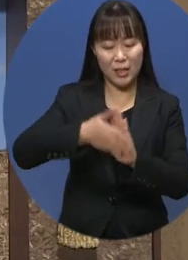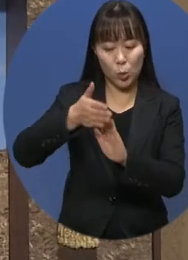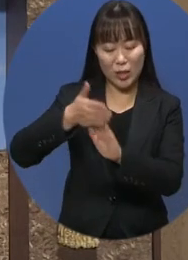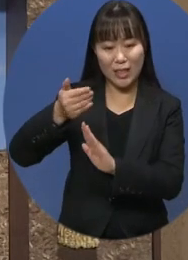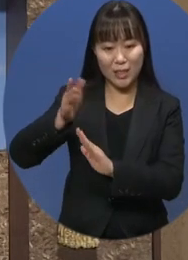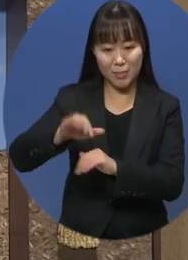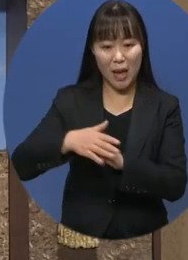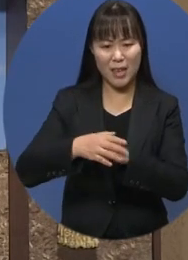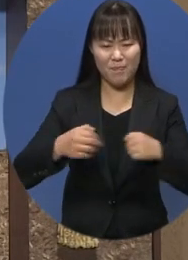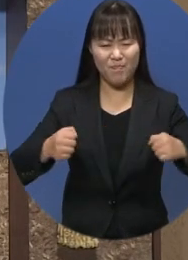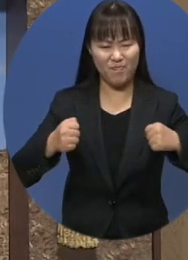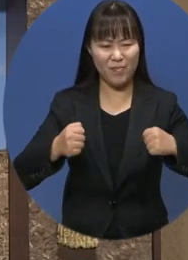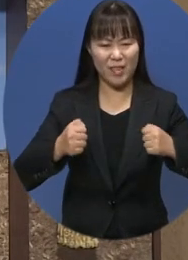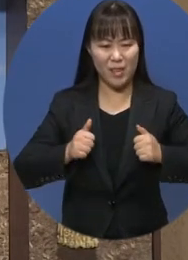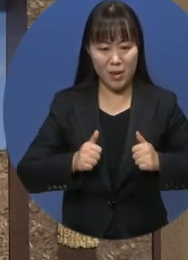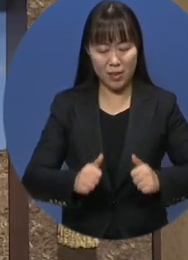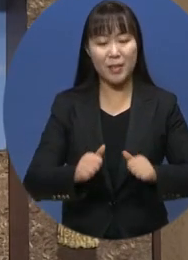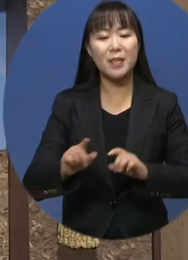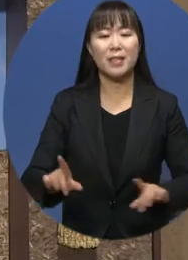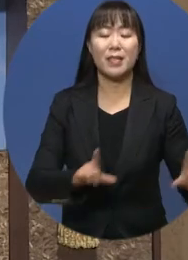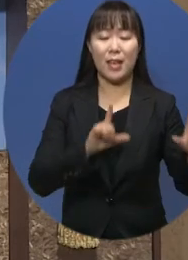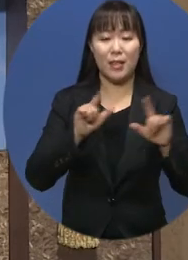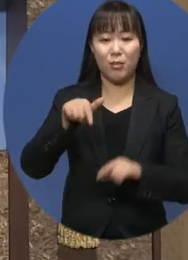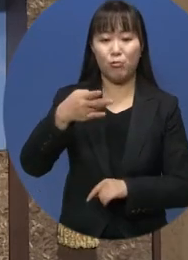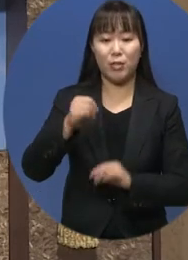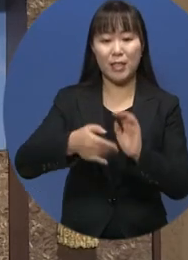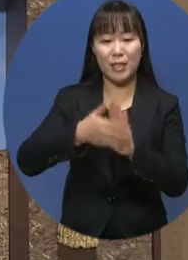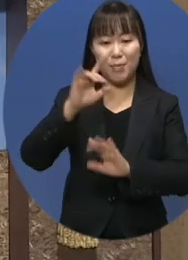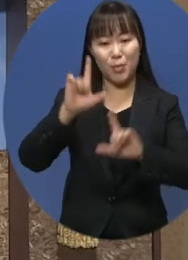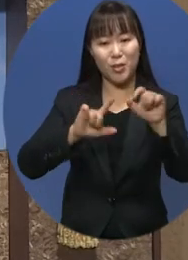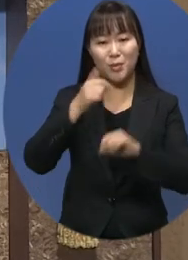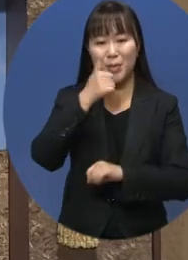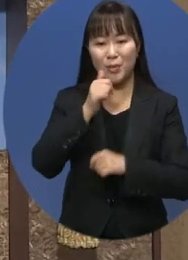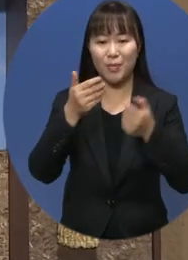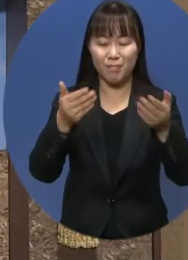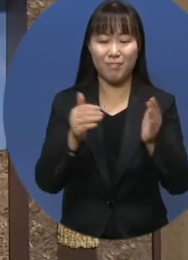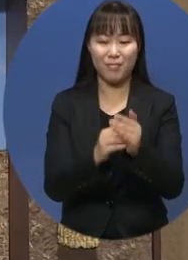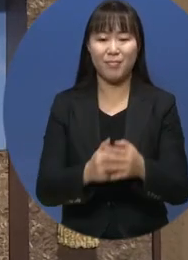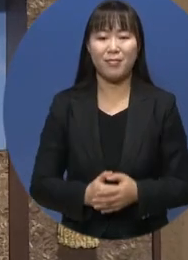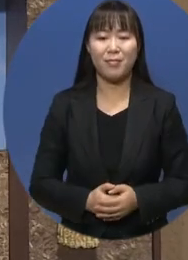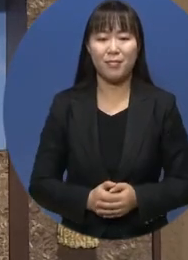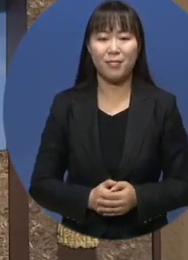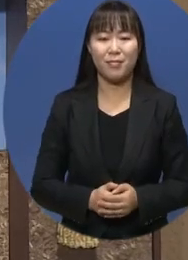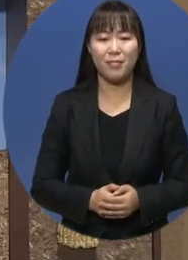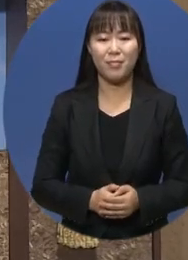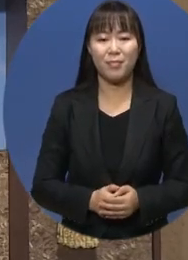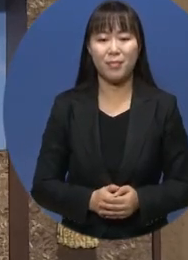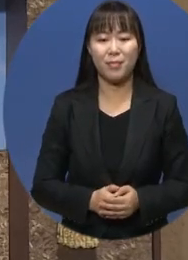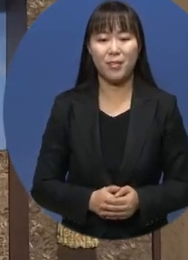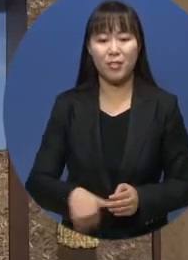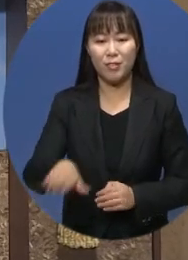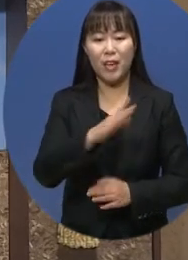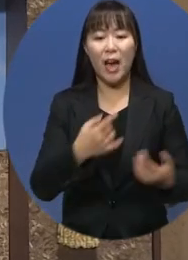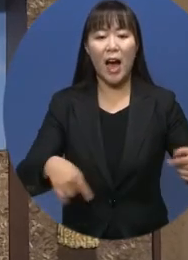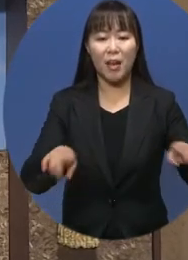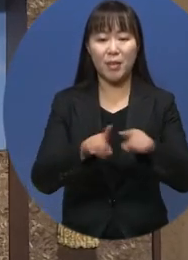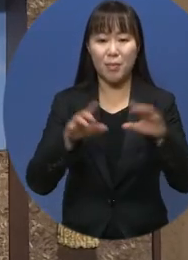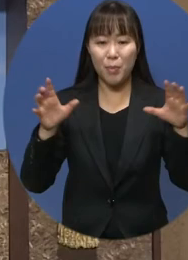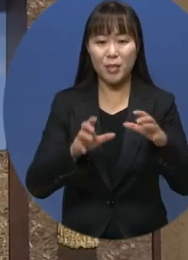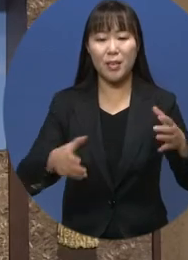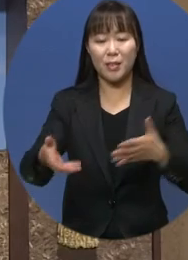이렇게 활력 넘치고 열심히 사는 구리시 모습을 좀 소개해 드렸습니다 어우 우리가 함께 모여서